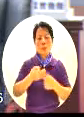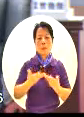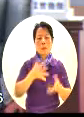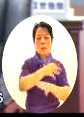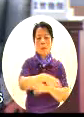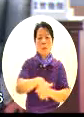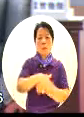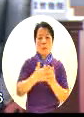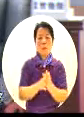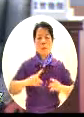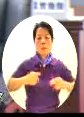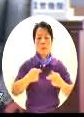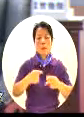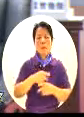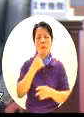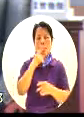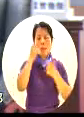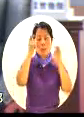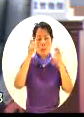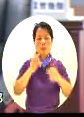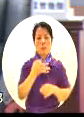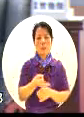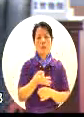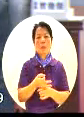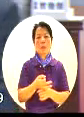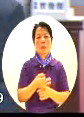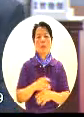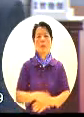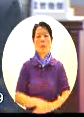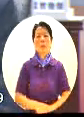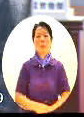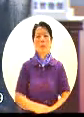我们高雄市的财务结构啊。好，下一页，